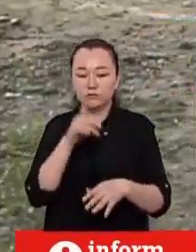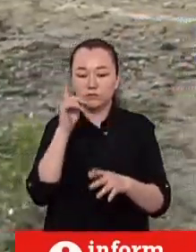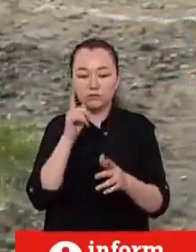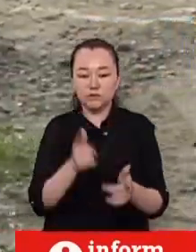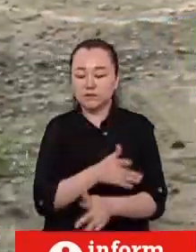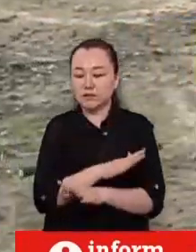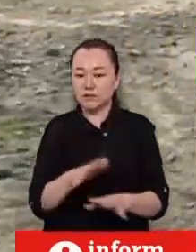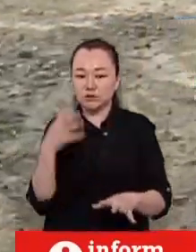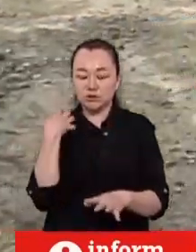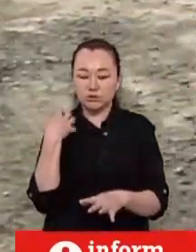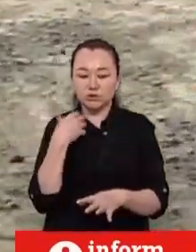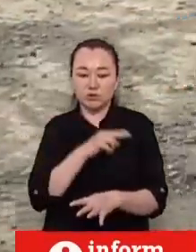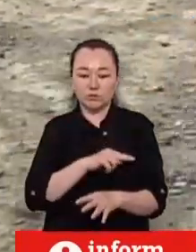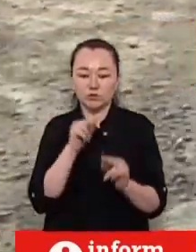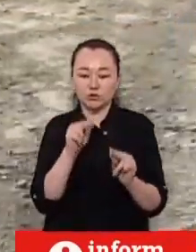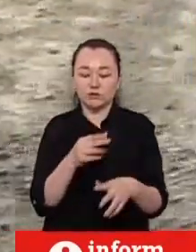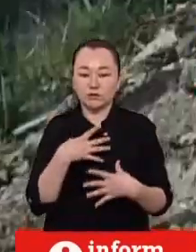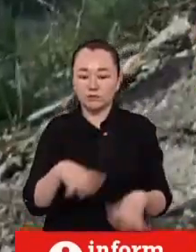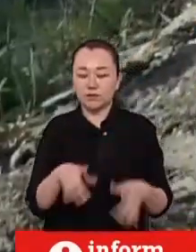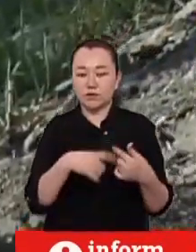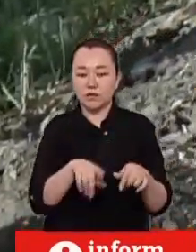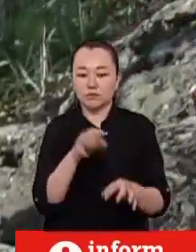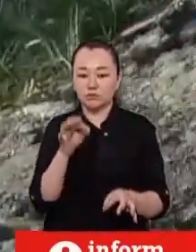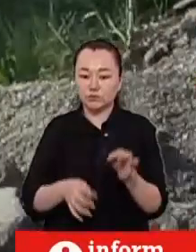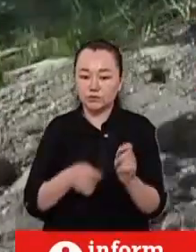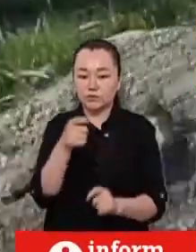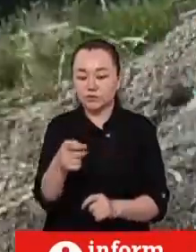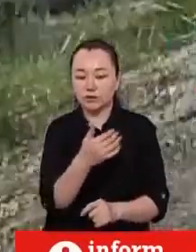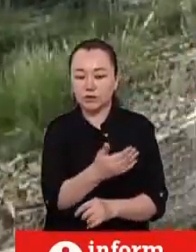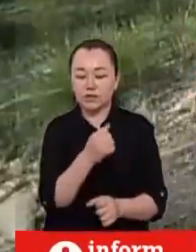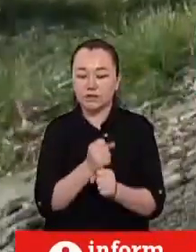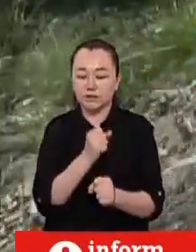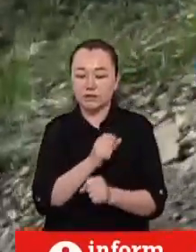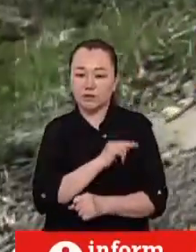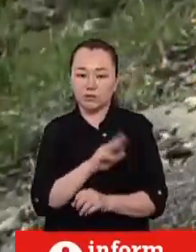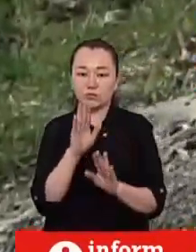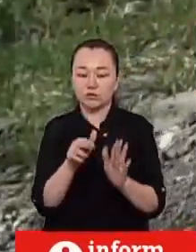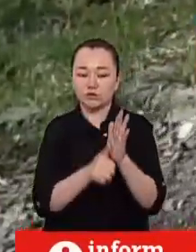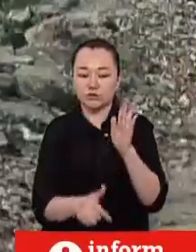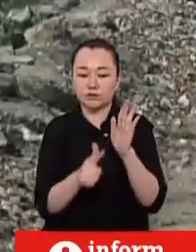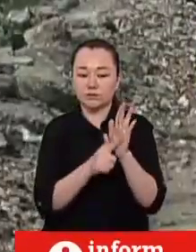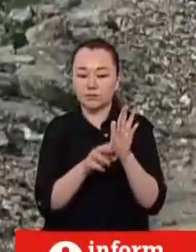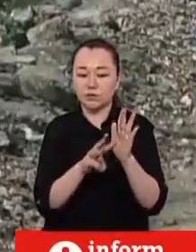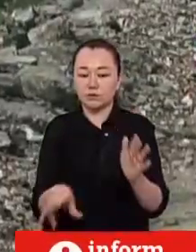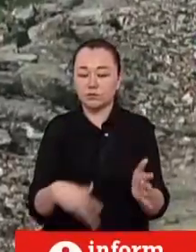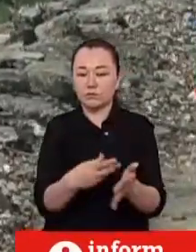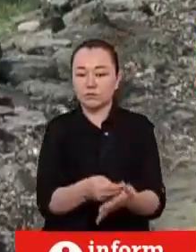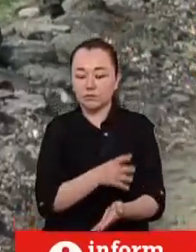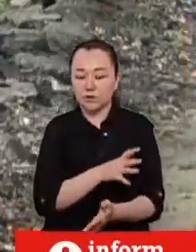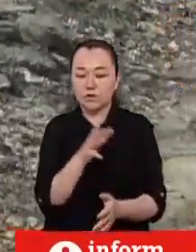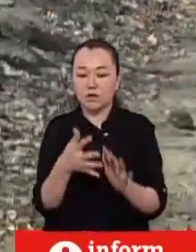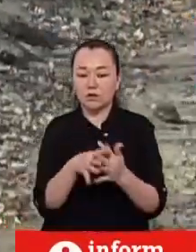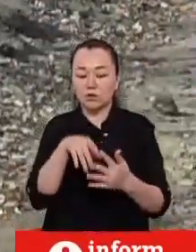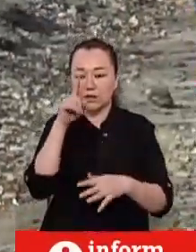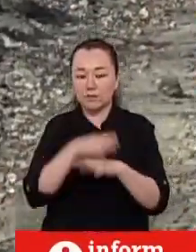отыр. Шенеуніктер болса жұмысын адал атқармады деп компанияны сотқа беріп, олардың жасаған жұмысы үшін тек 67 миллион теңге беріпті. Ал ауылдық әкімдік